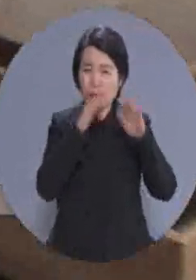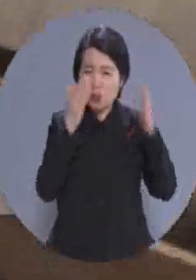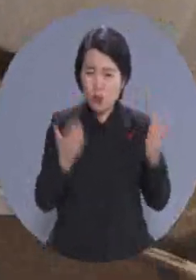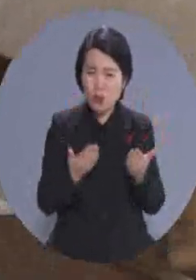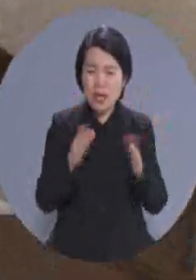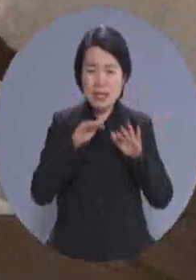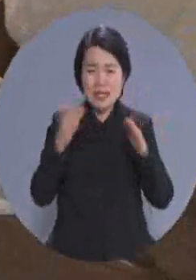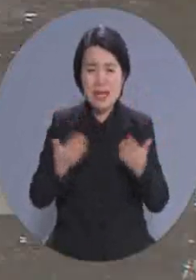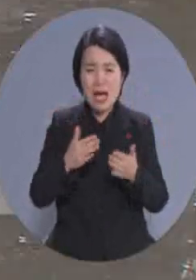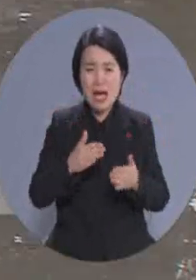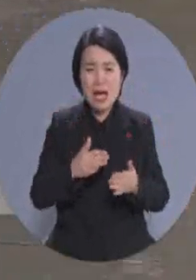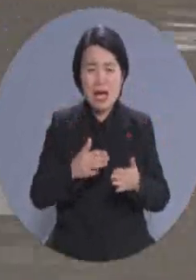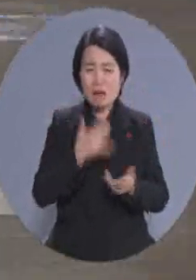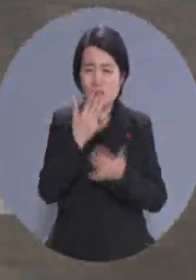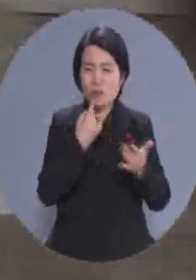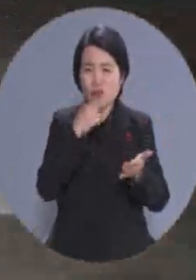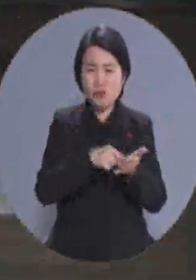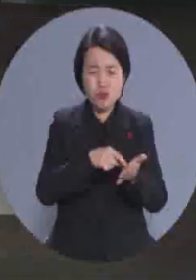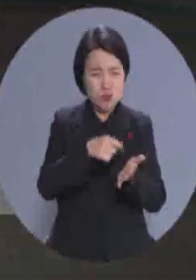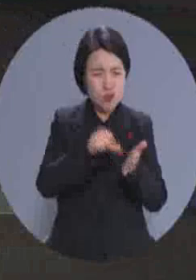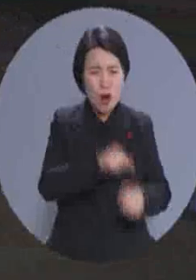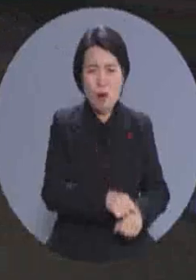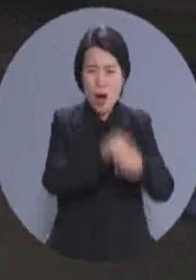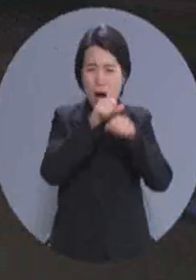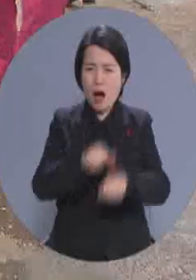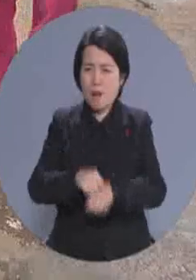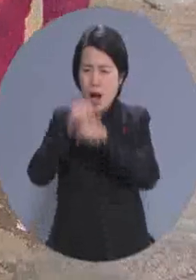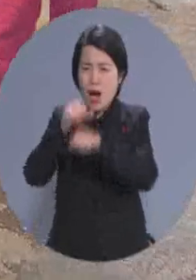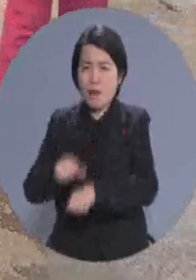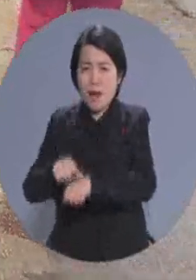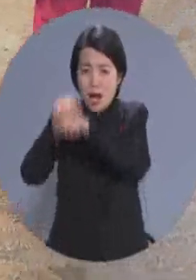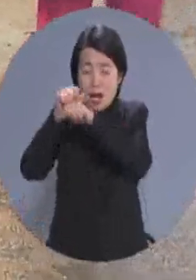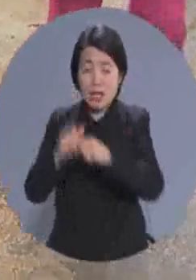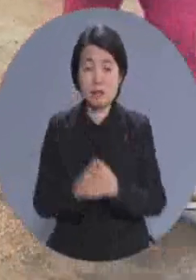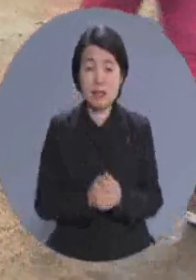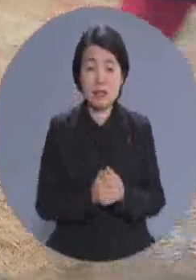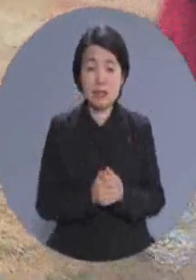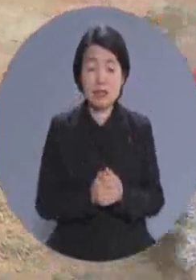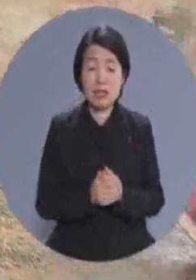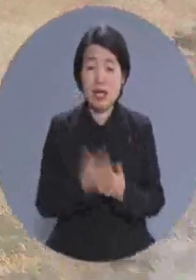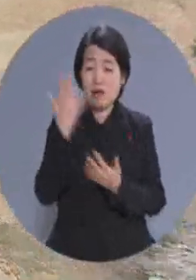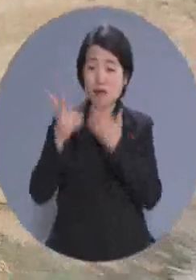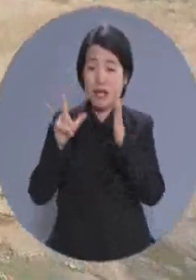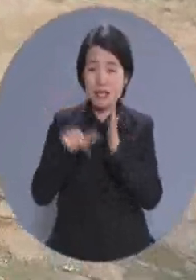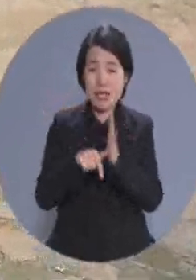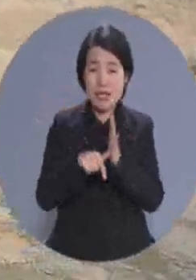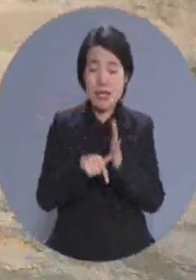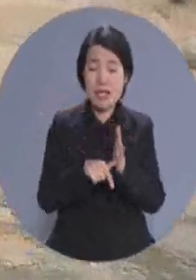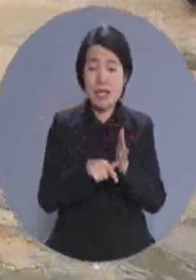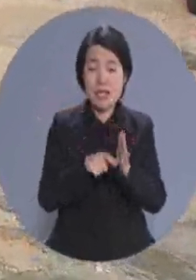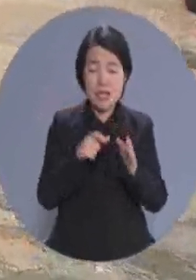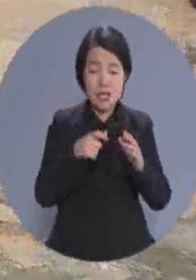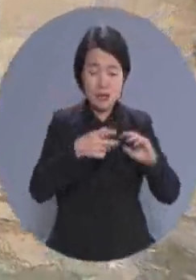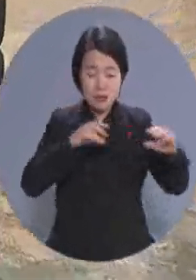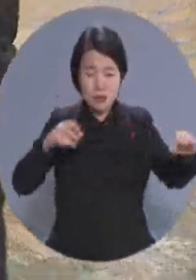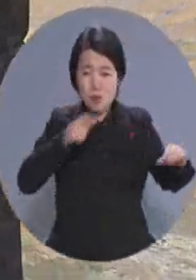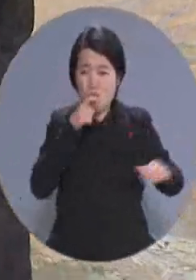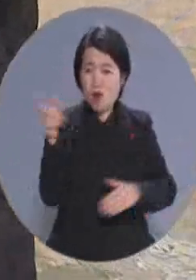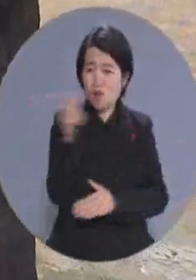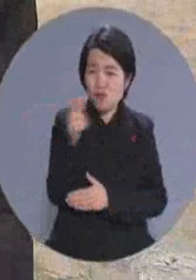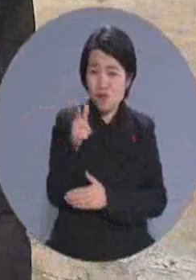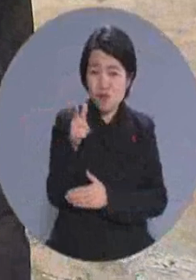각종 가연성 물질들이 곳곳에 쌓여 있습니다 소화전은 화재발생시 즉시 사용할 수 있어야 하는데 보시다시피